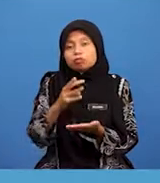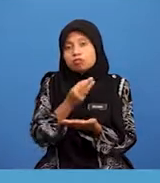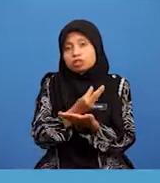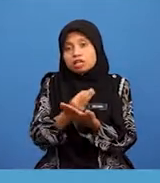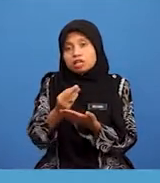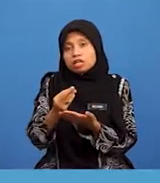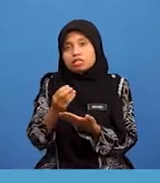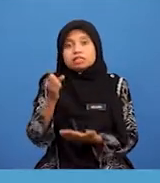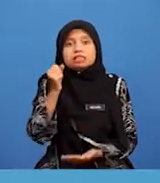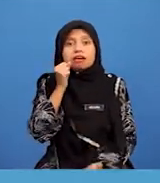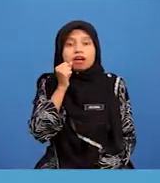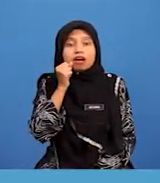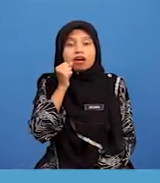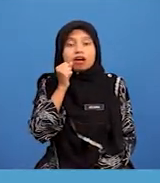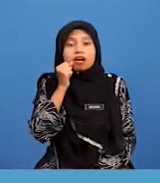RM20,000, akaun modal Helmi